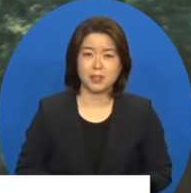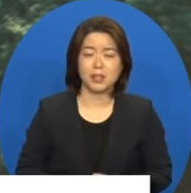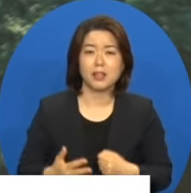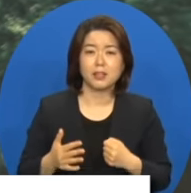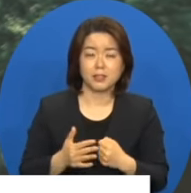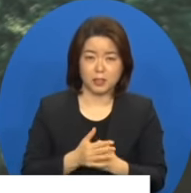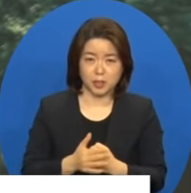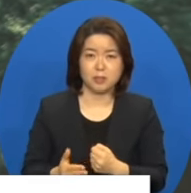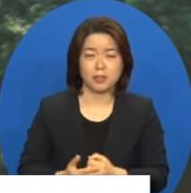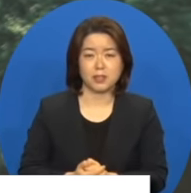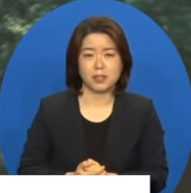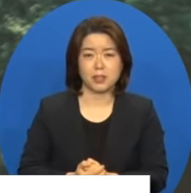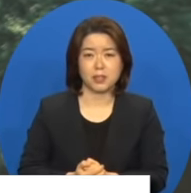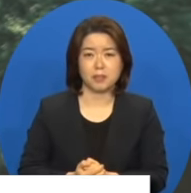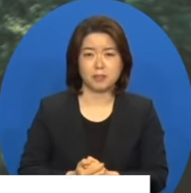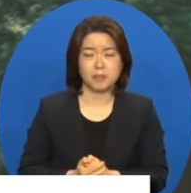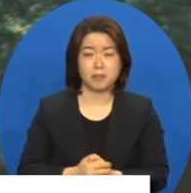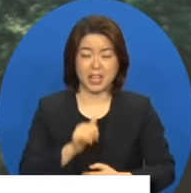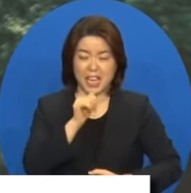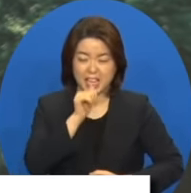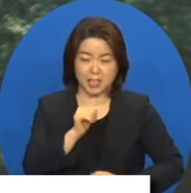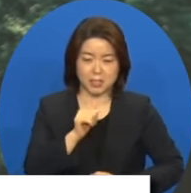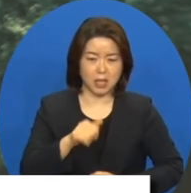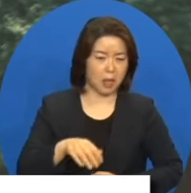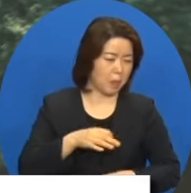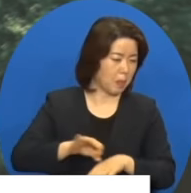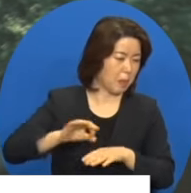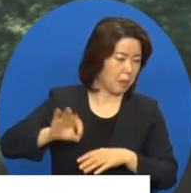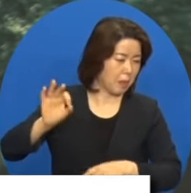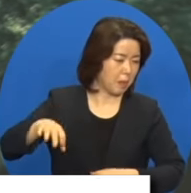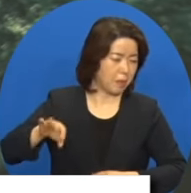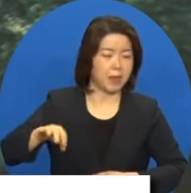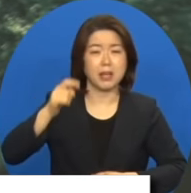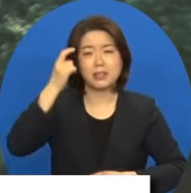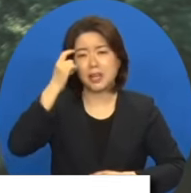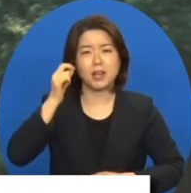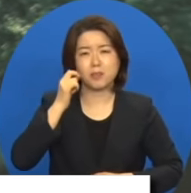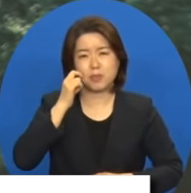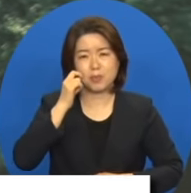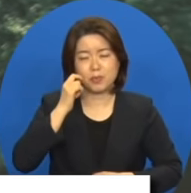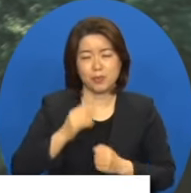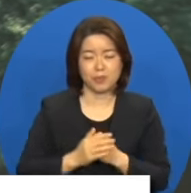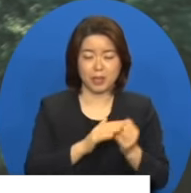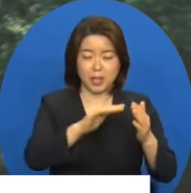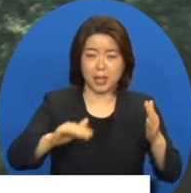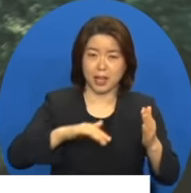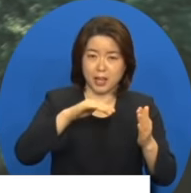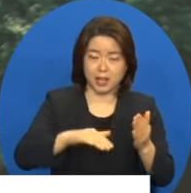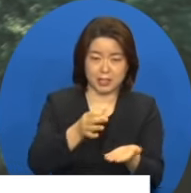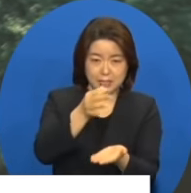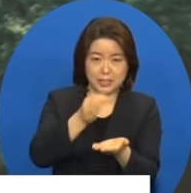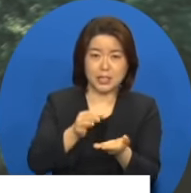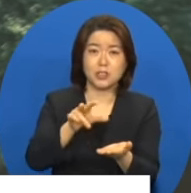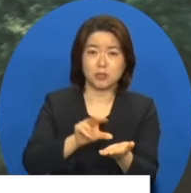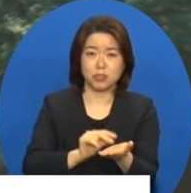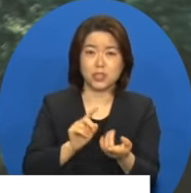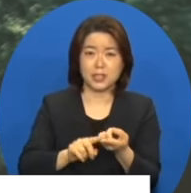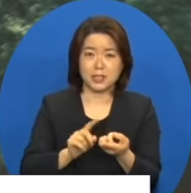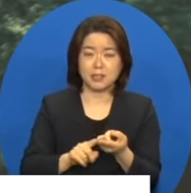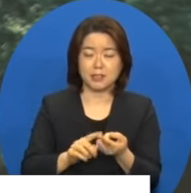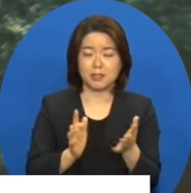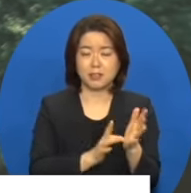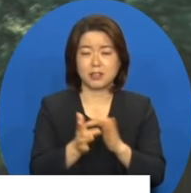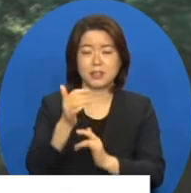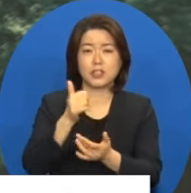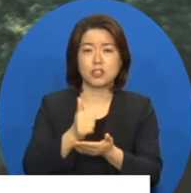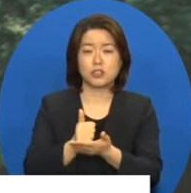그러므로 절대로 소홀히 할 수 없는 문제입니다. 그런데 가정의 재정 문제에 대해서 예수님께서